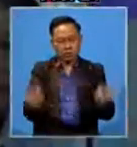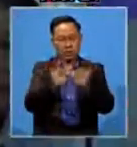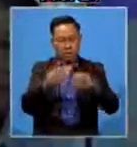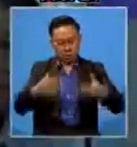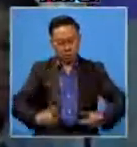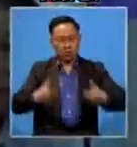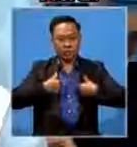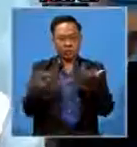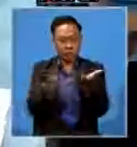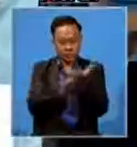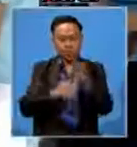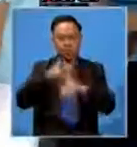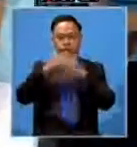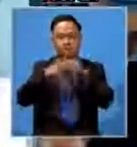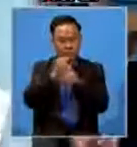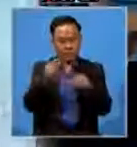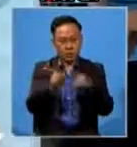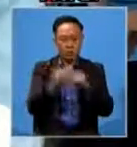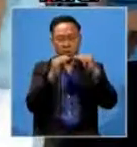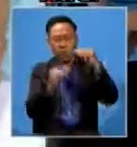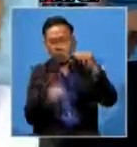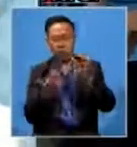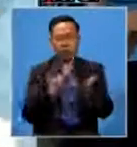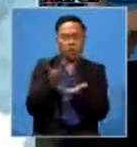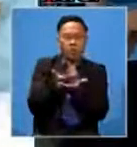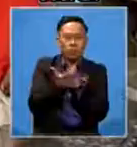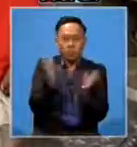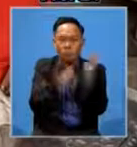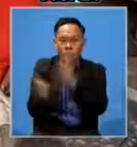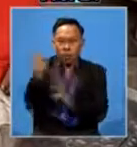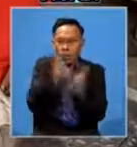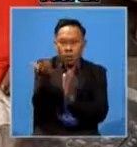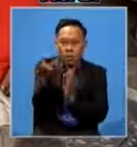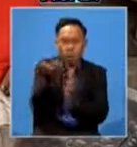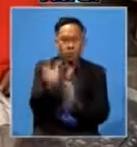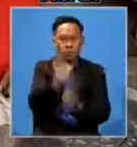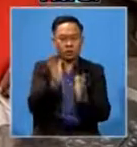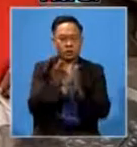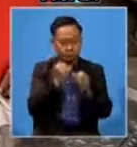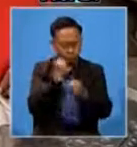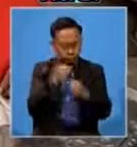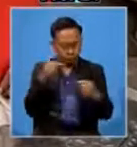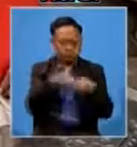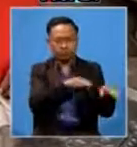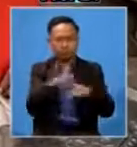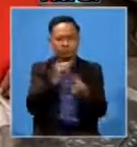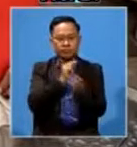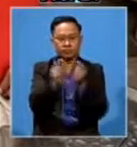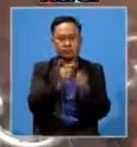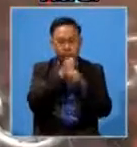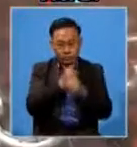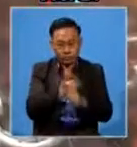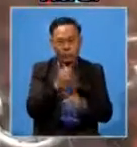งอายุลดความเหลื่อมล้ำและรองรับการเข้าสู่สังคมผู้สูงอายุมีการจัดโครงการ3มอ